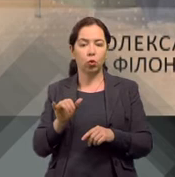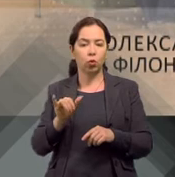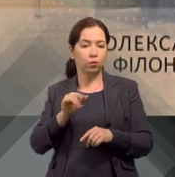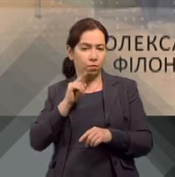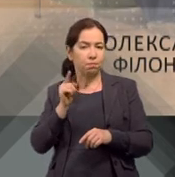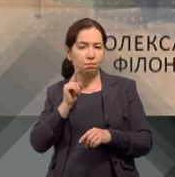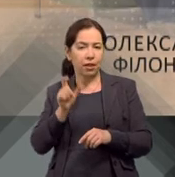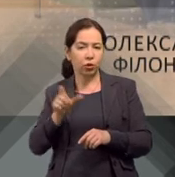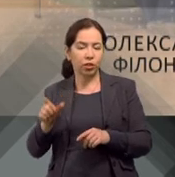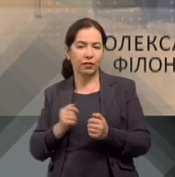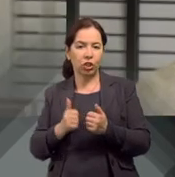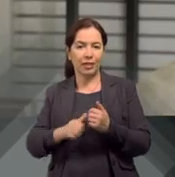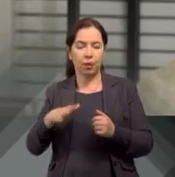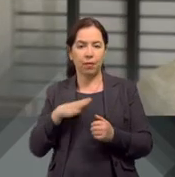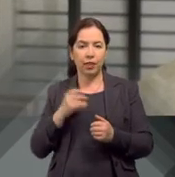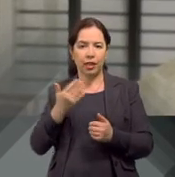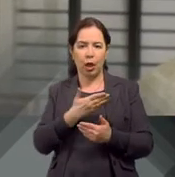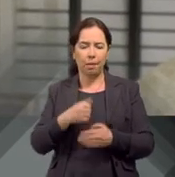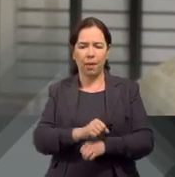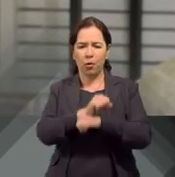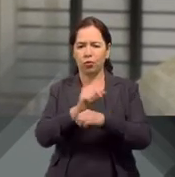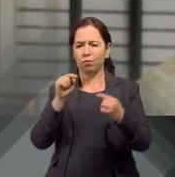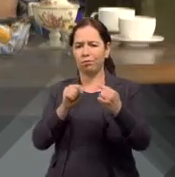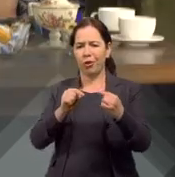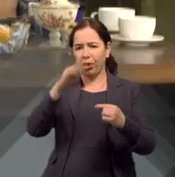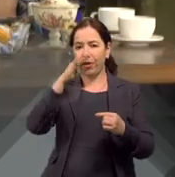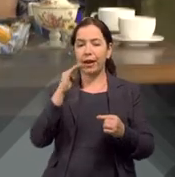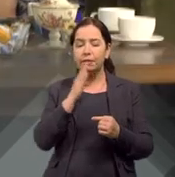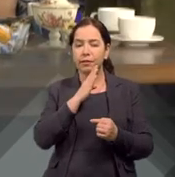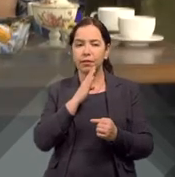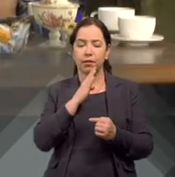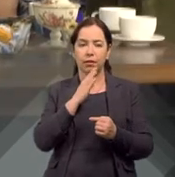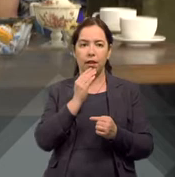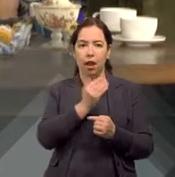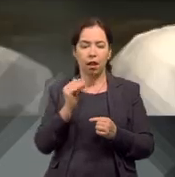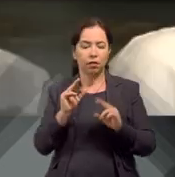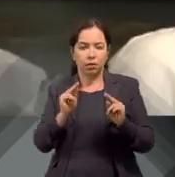очень часто бывает, когда мы бунтуем против родителей, и они искренне